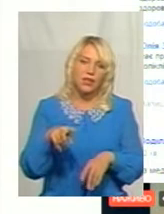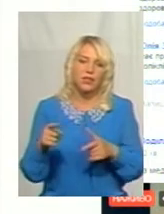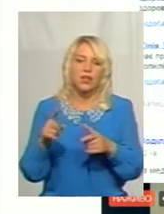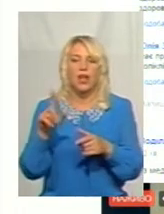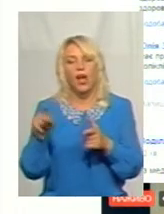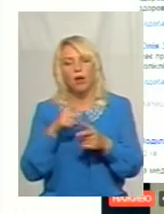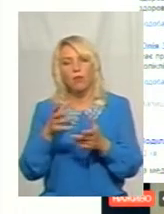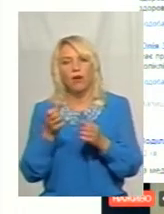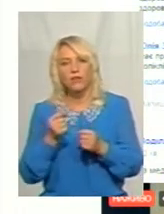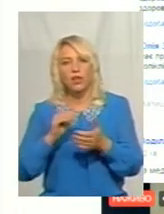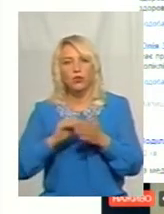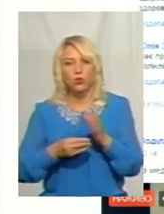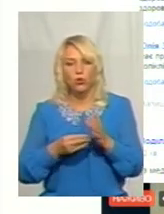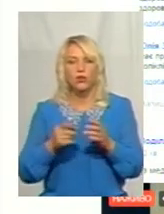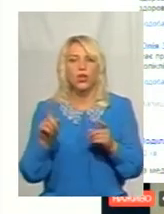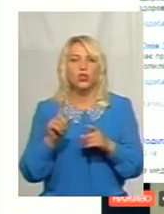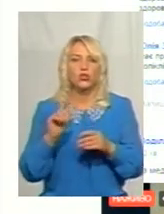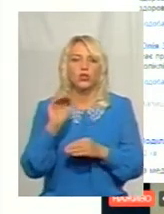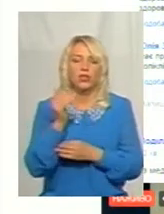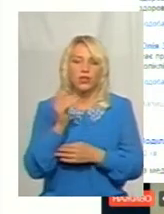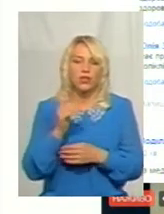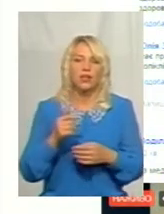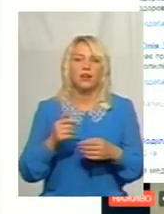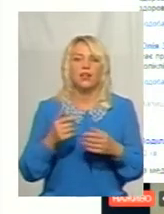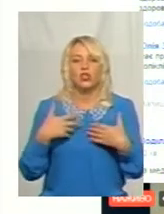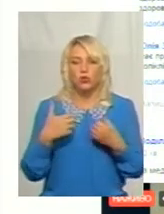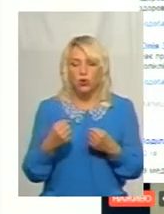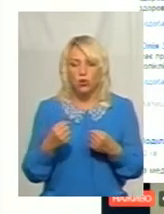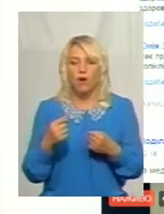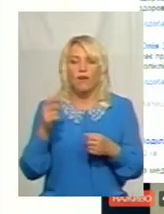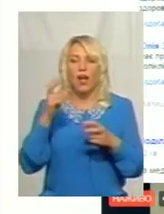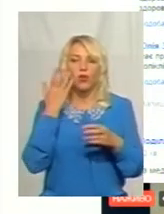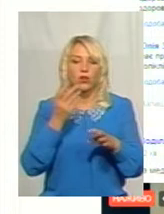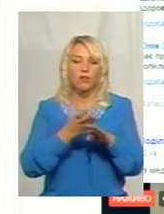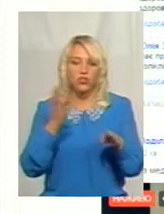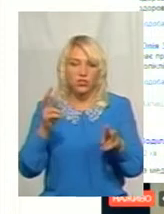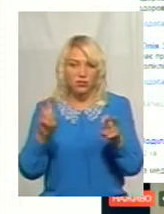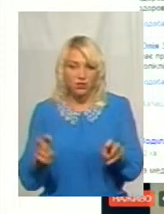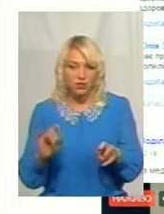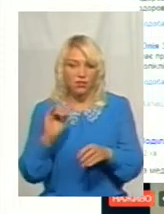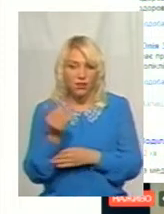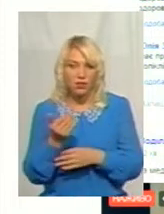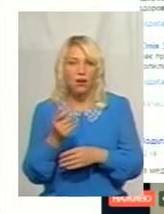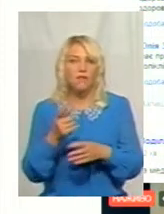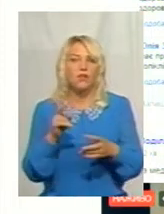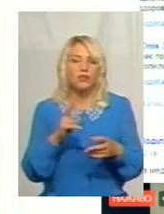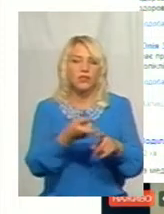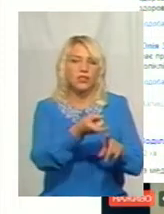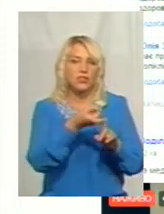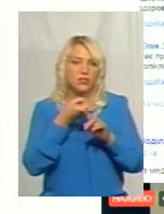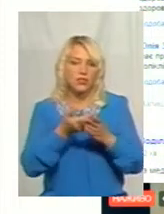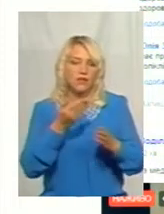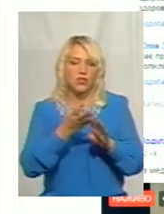може відвідувати навчальний заклад, сидячи у черзі, здорова дитина підхоплює від хворої якийсь вірус чи іншу хворобу. Син, беручи довідку до